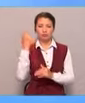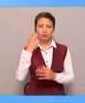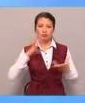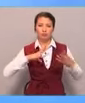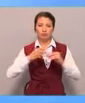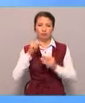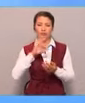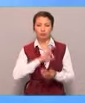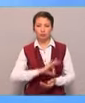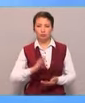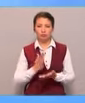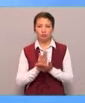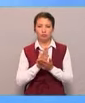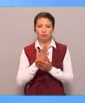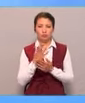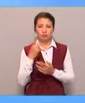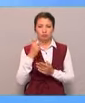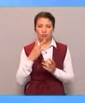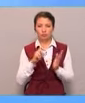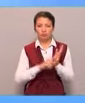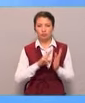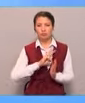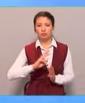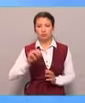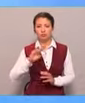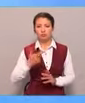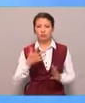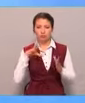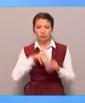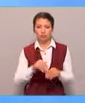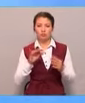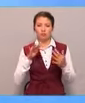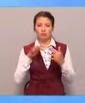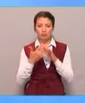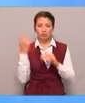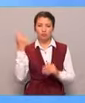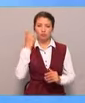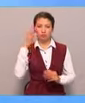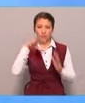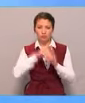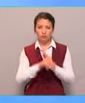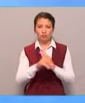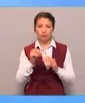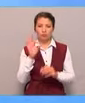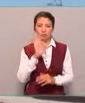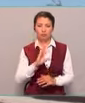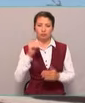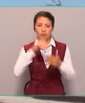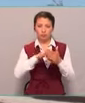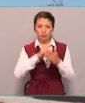жалпы өнім көлемі 127 миллиард теңгені құрады. Саладағы өсім мал шаруашылығы негізінде байқалған. Өңірге инвестиция